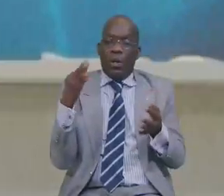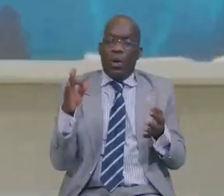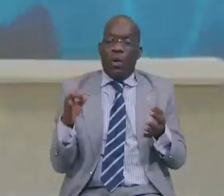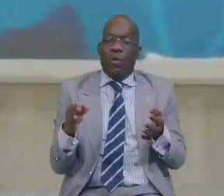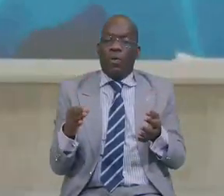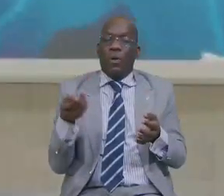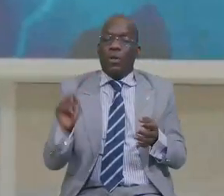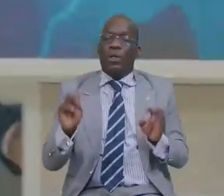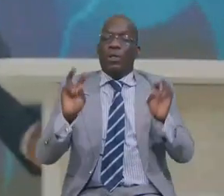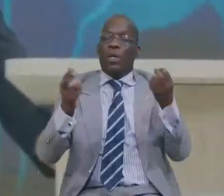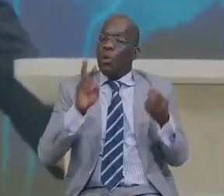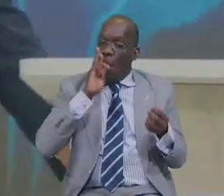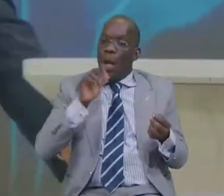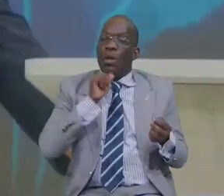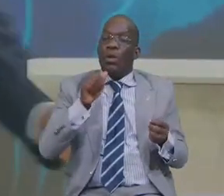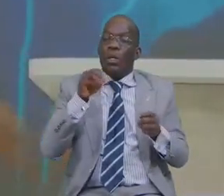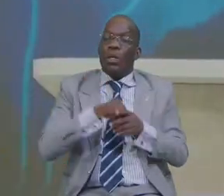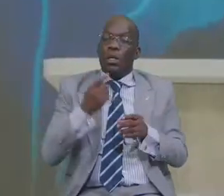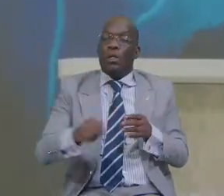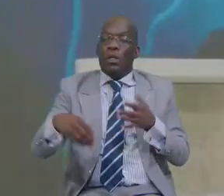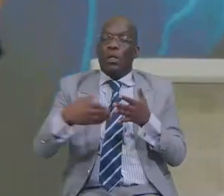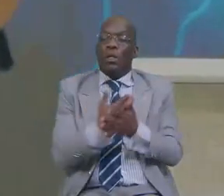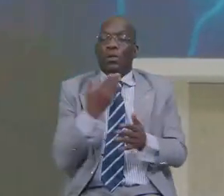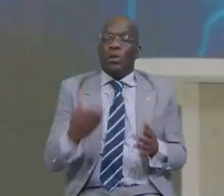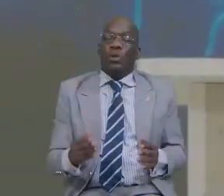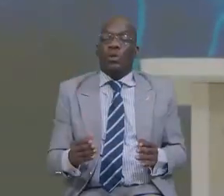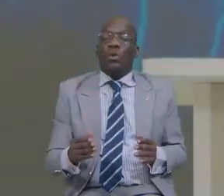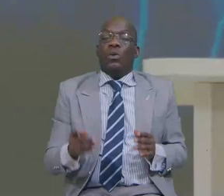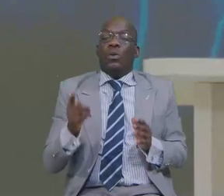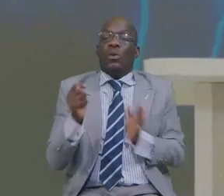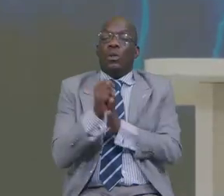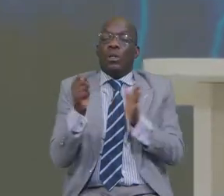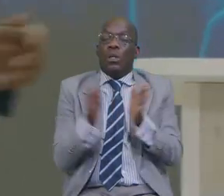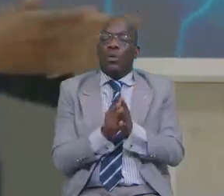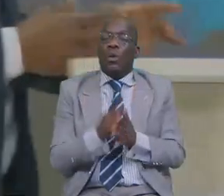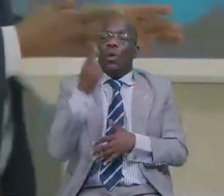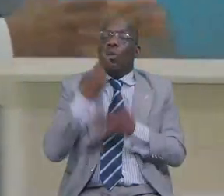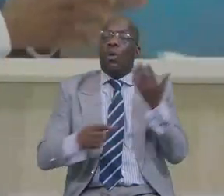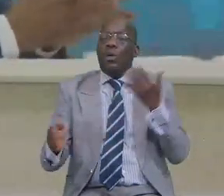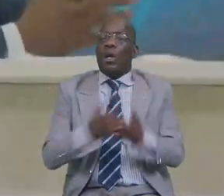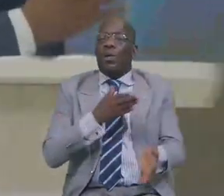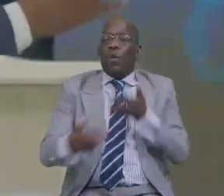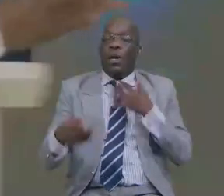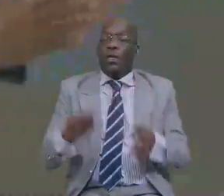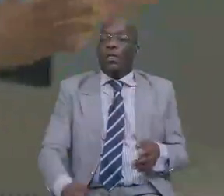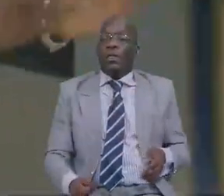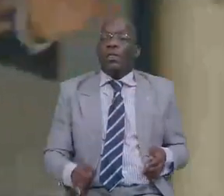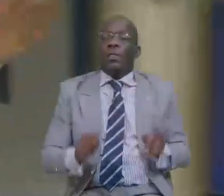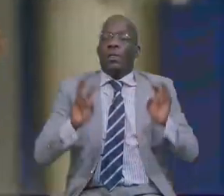sont pas dans le Nouveau Testament. Quel que soit le titre que nous avons,